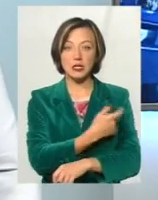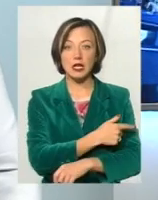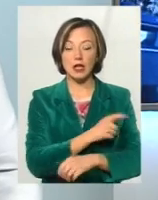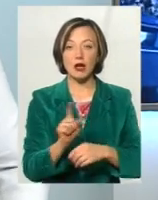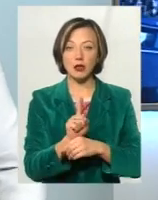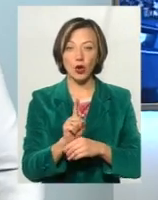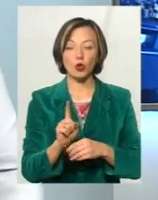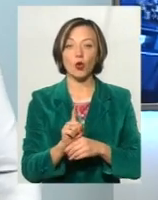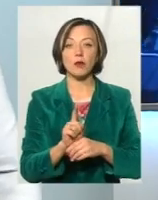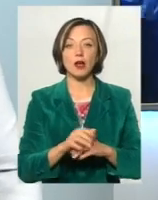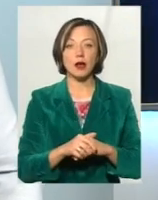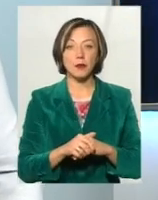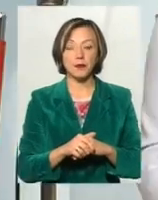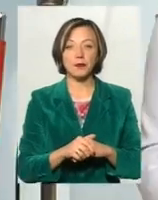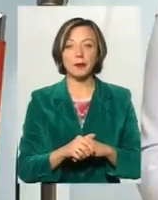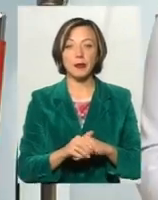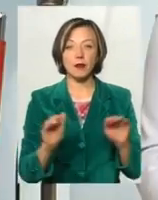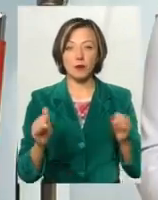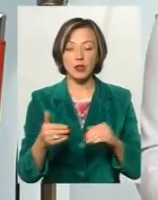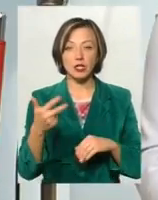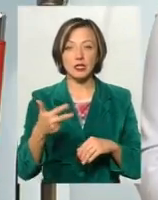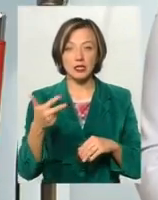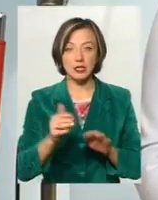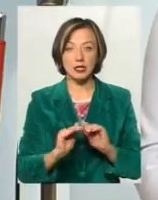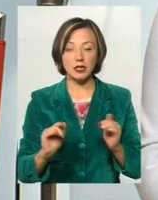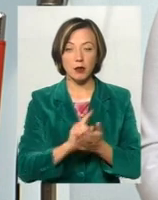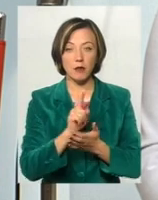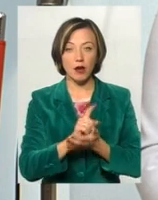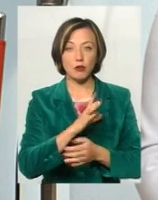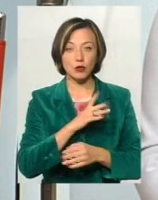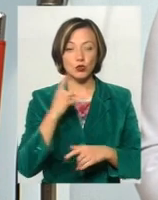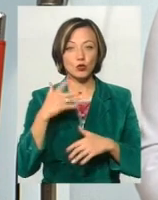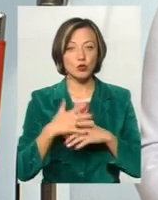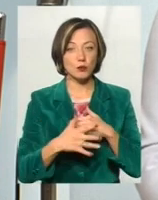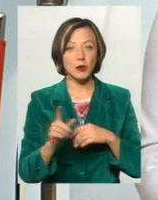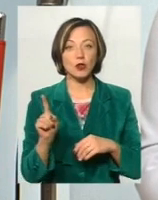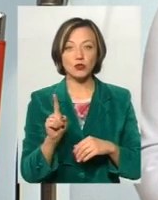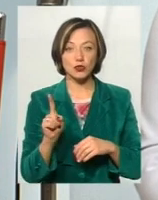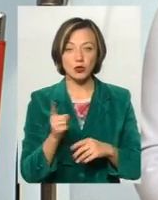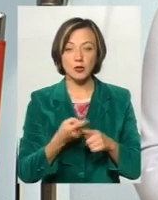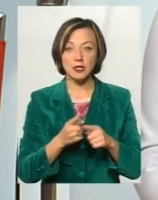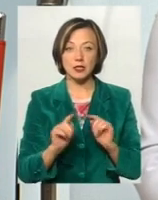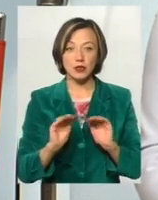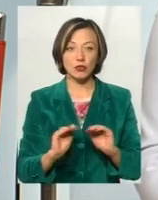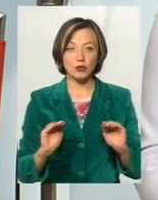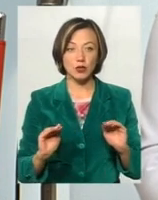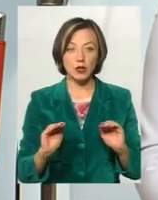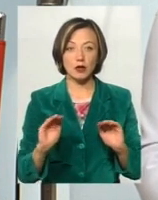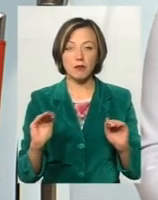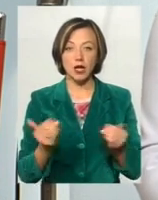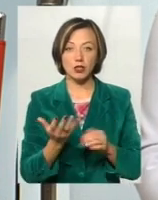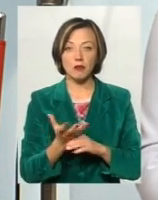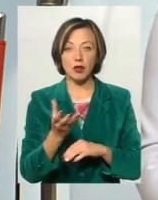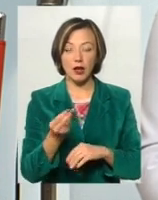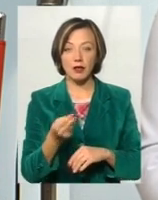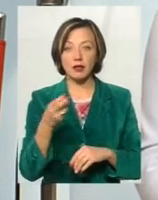облад, хочу вказати, в межах 30 учнів має бути, то зрозуміло, що ці учні, тут менша плата.